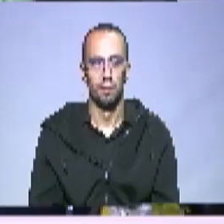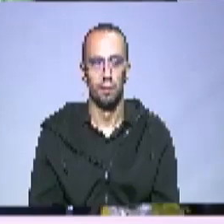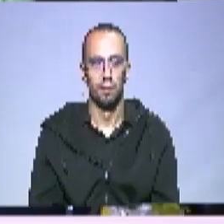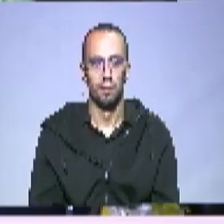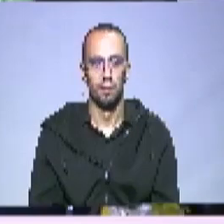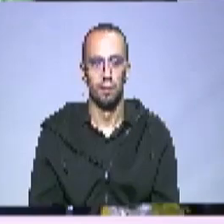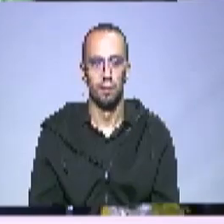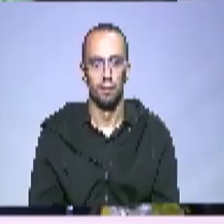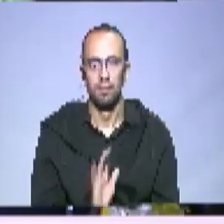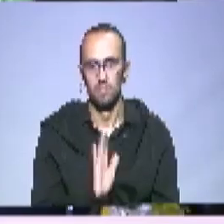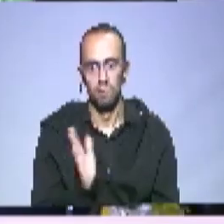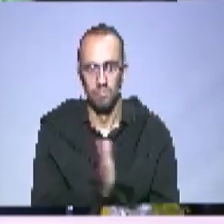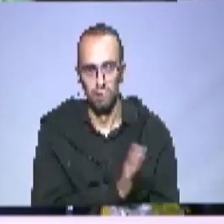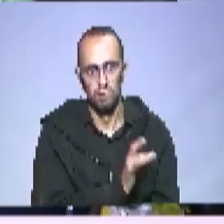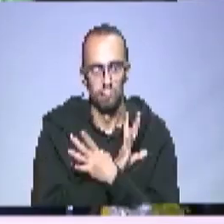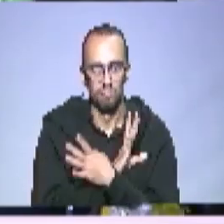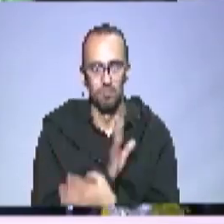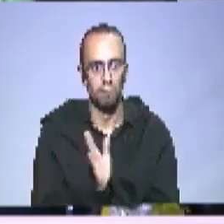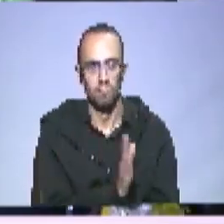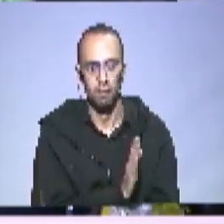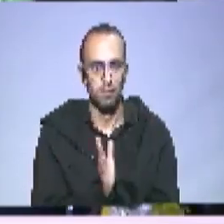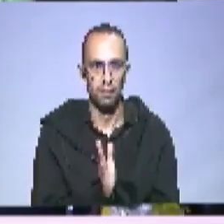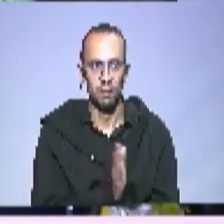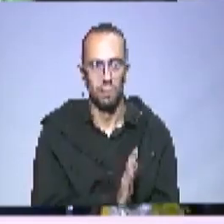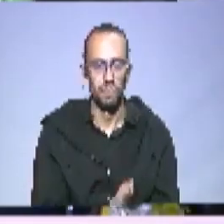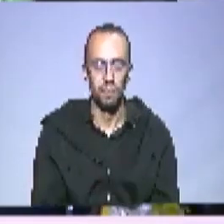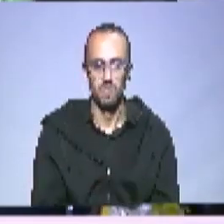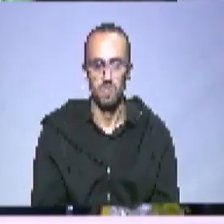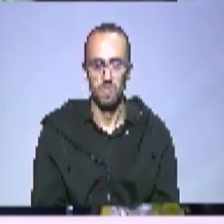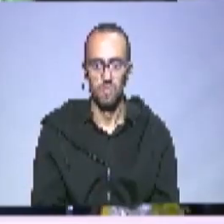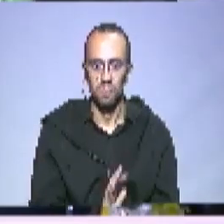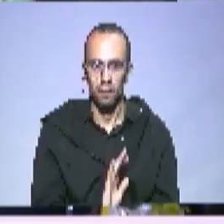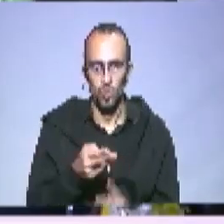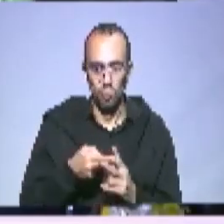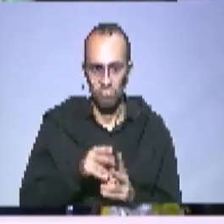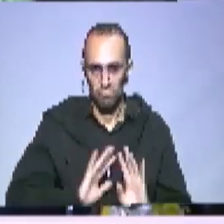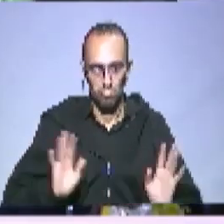خلاص احنا مش عايزين دي في حاجة، خلاص حطينا الحاجات السخنه.